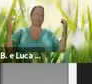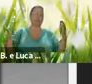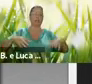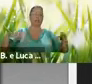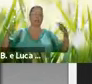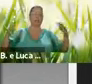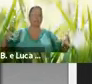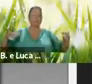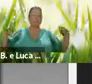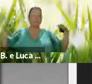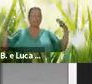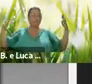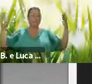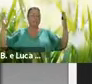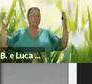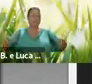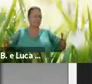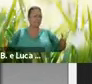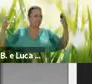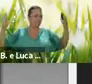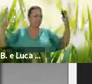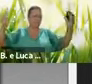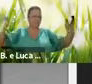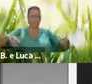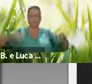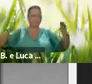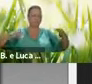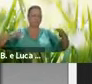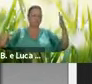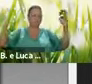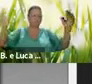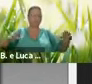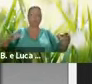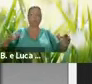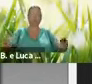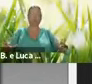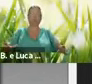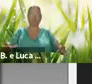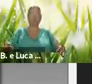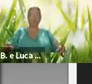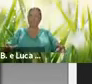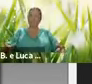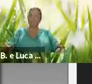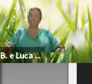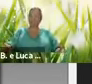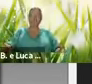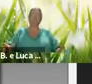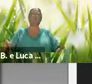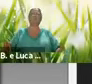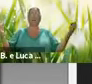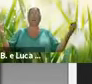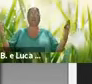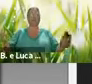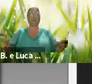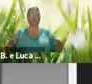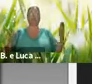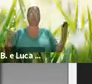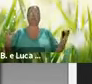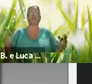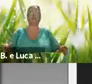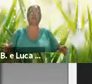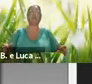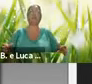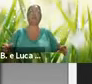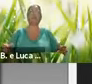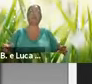che è della società, della famiglia, della chiesa, della religione, di tutto l'altro, della politica, dello Stato, di